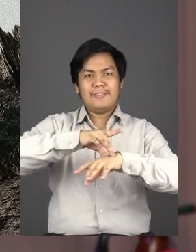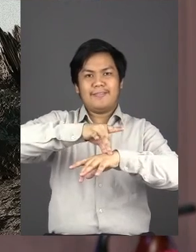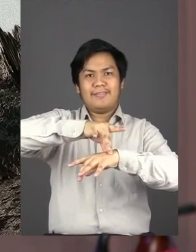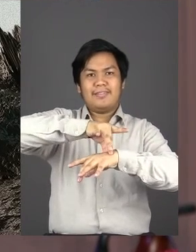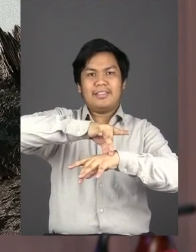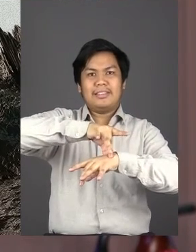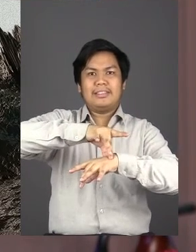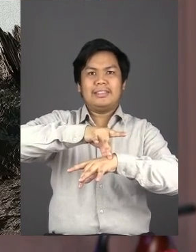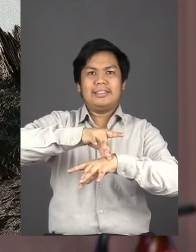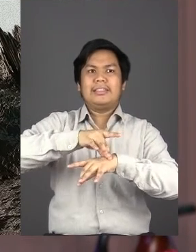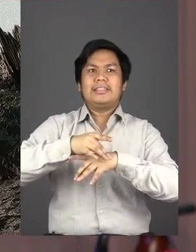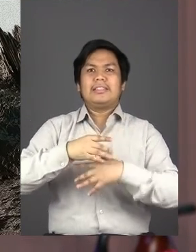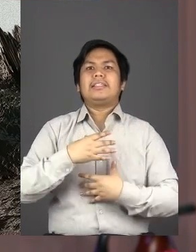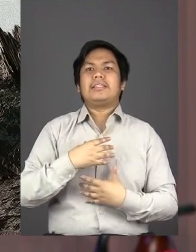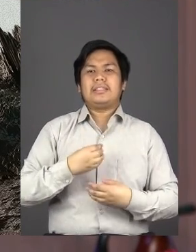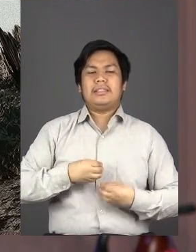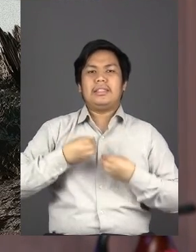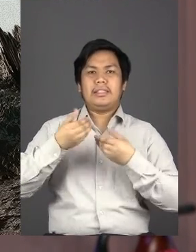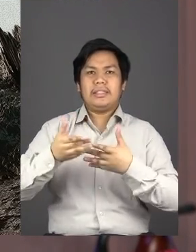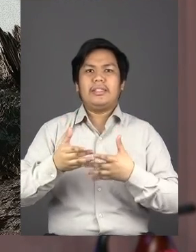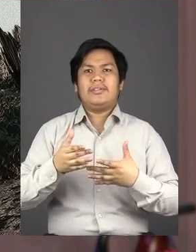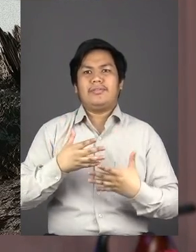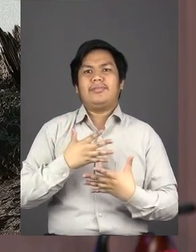to gratify its desires.